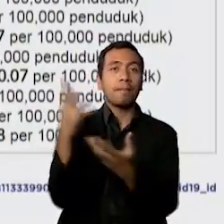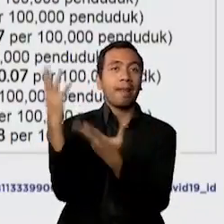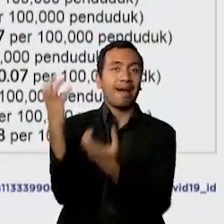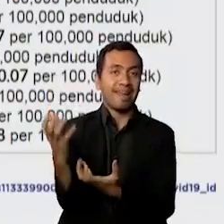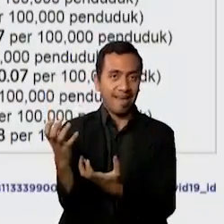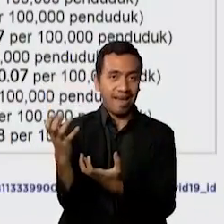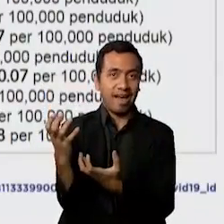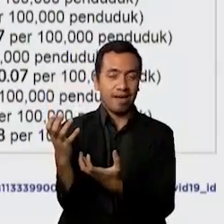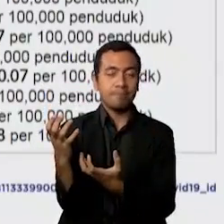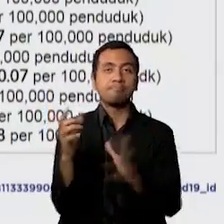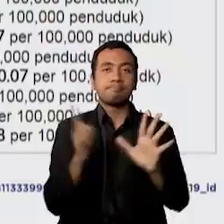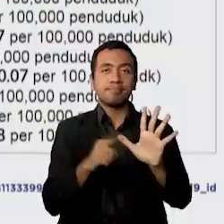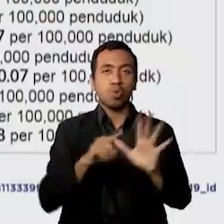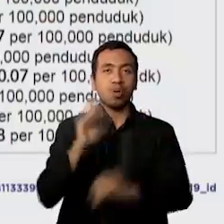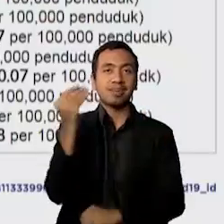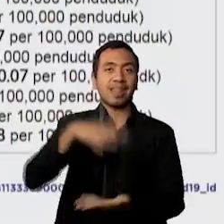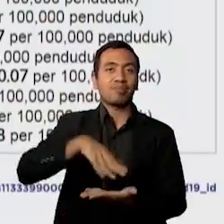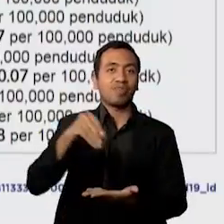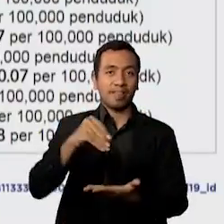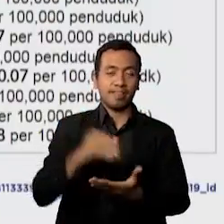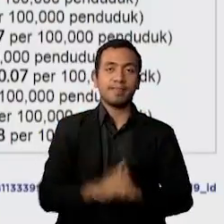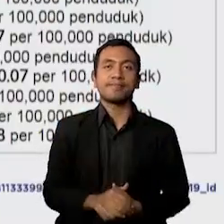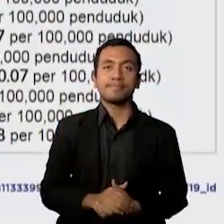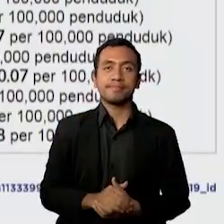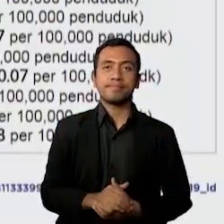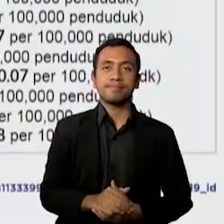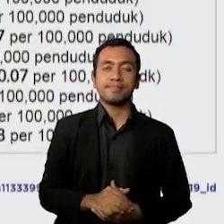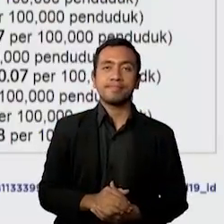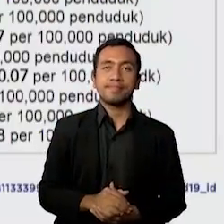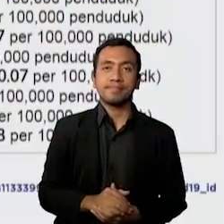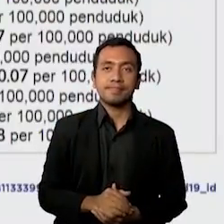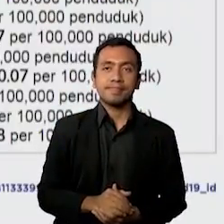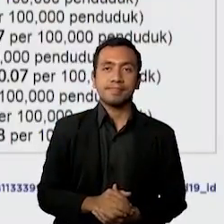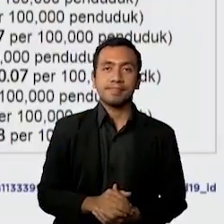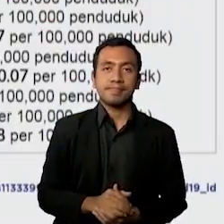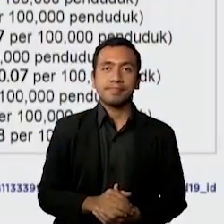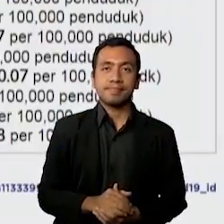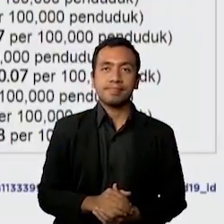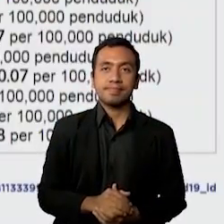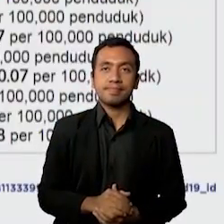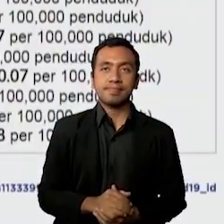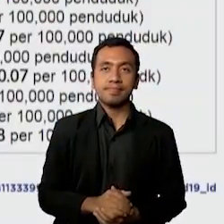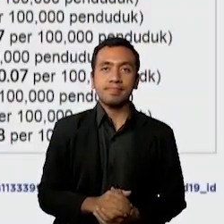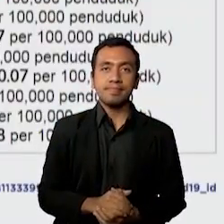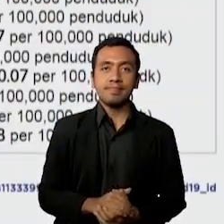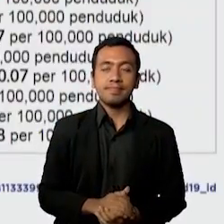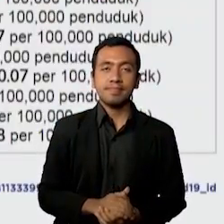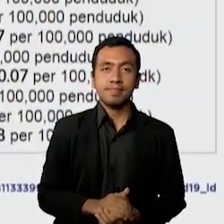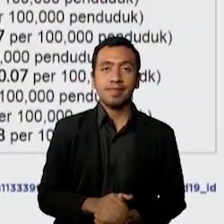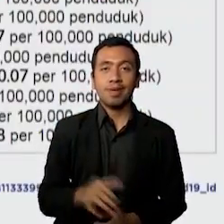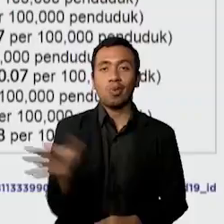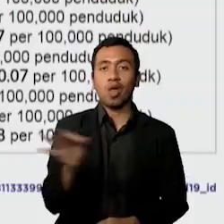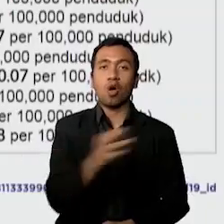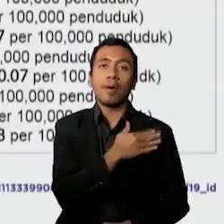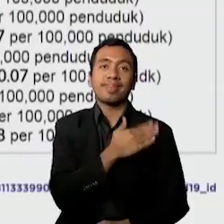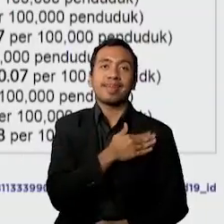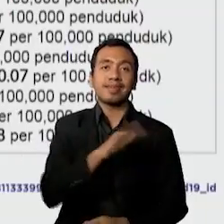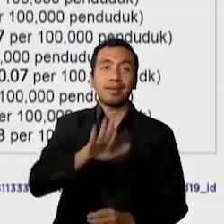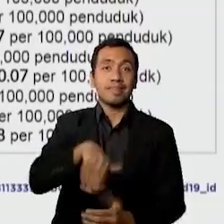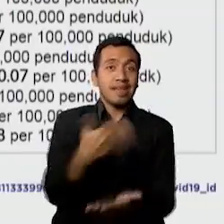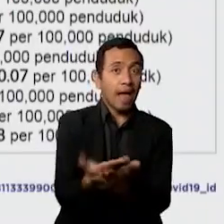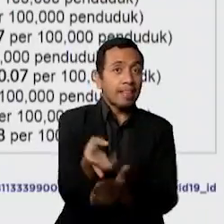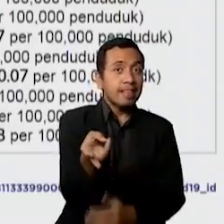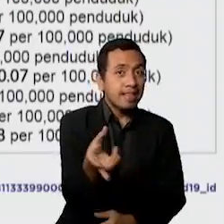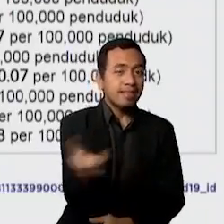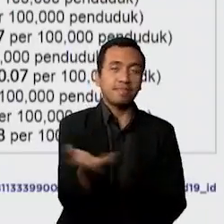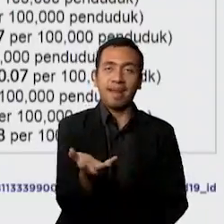Palangkaraya, dan yang kelima adalah Jakarta Pusat. Sedangkan kabupaten kota dengan angka kematian terendah dapat kita lihat